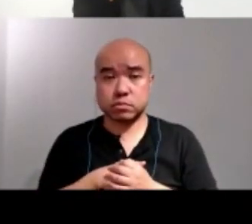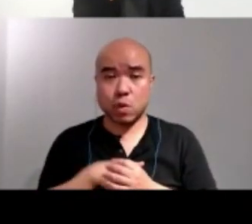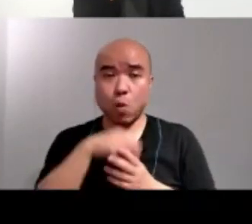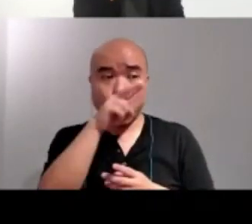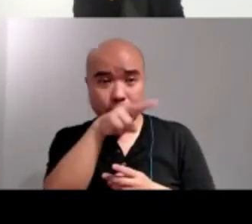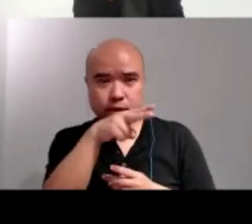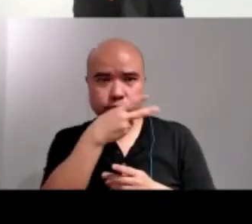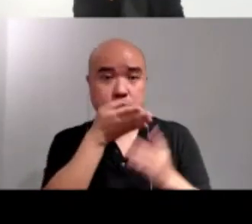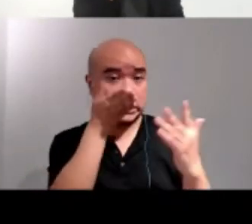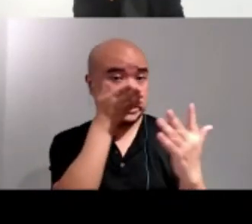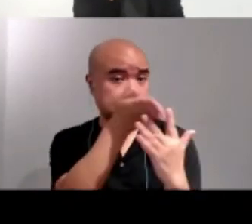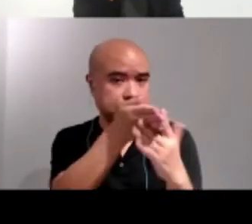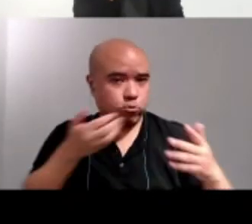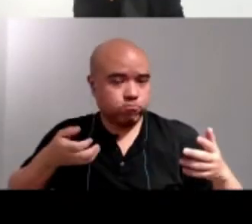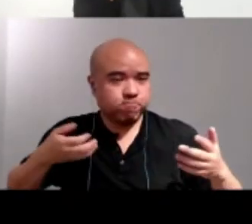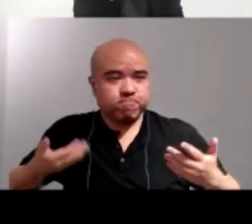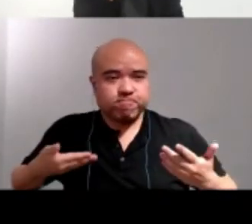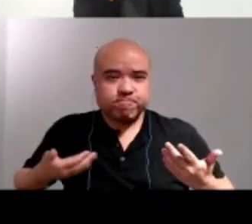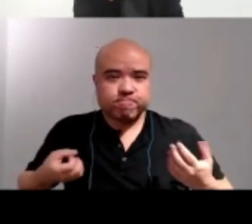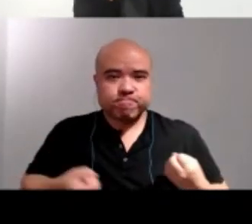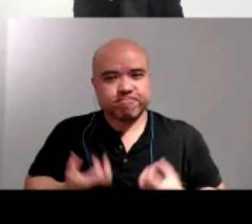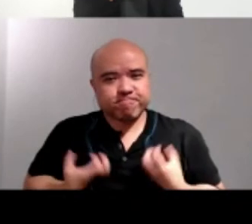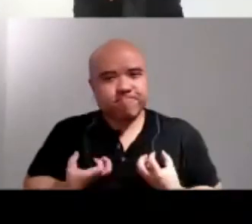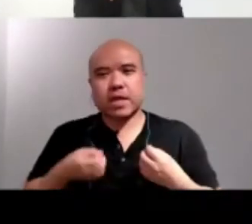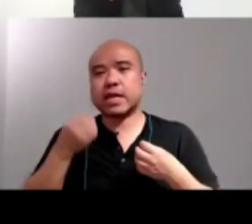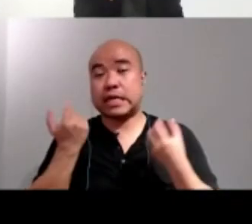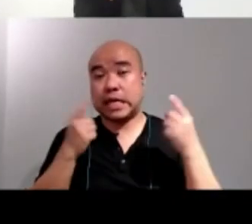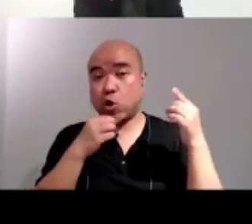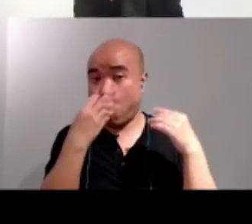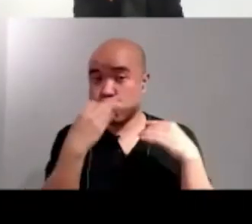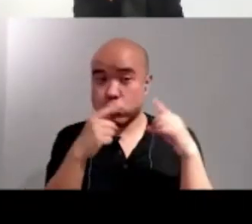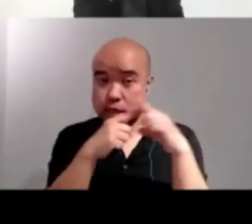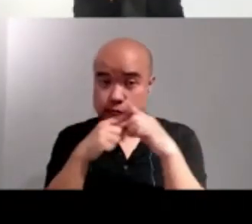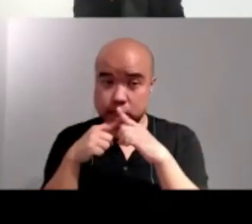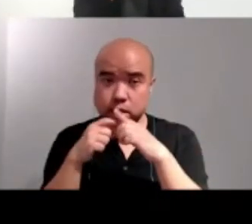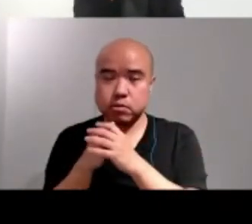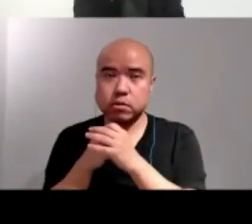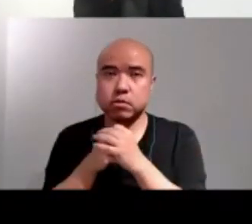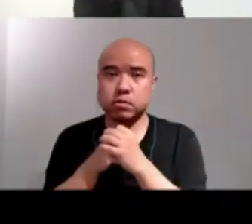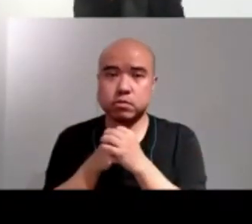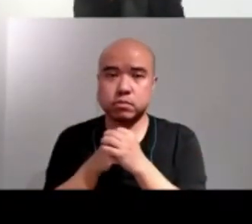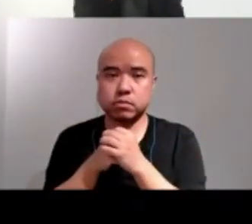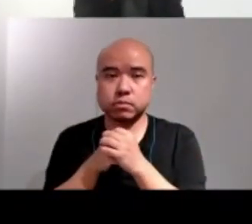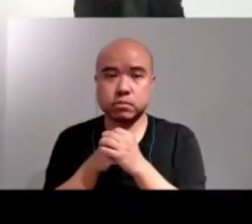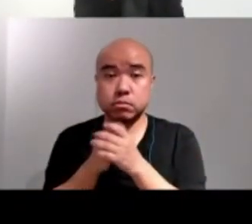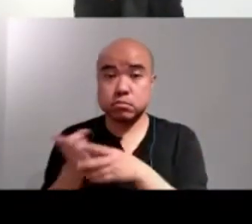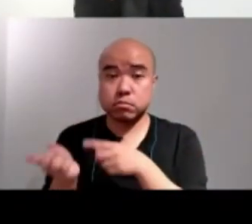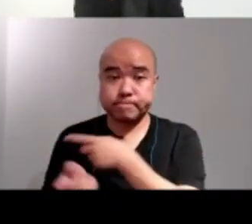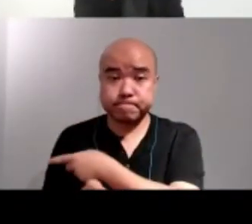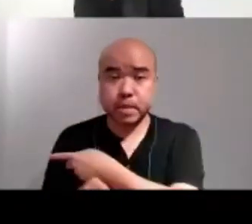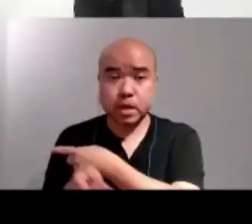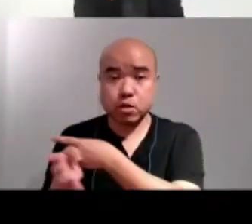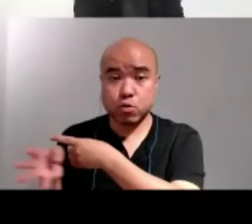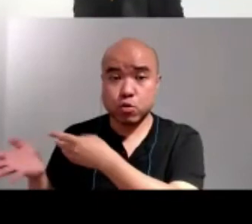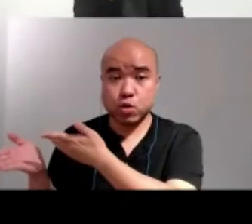citizen， 熱心於香港、熱衷於幫助人嘅一啲公民。呢啲全部都係我哋嘅